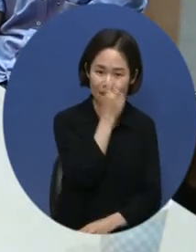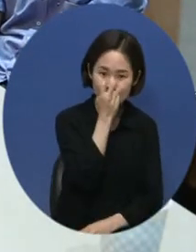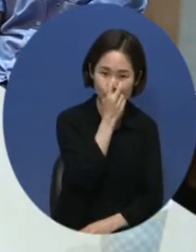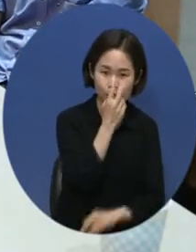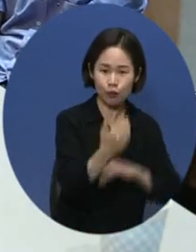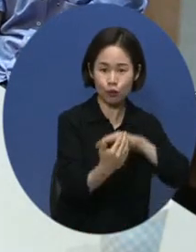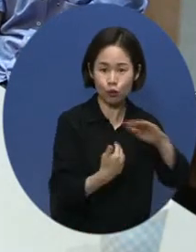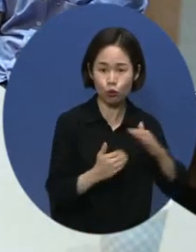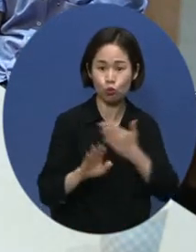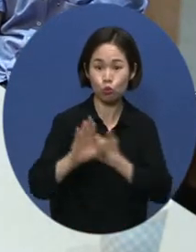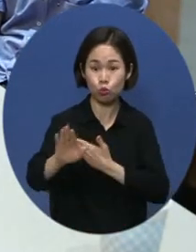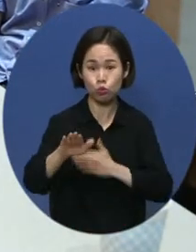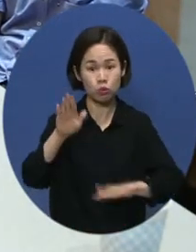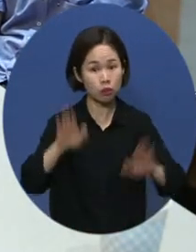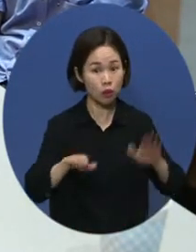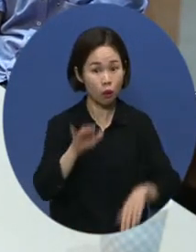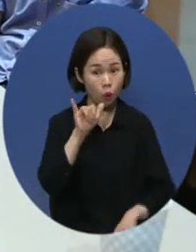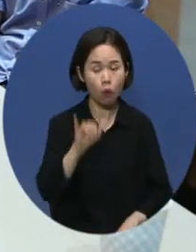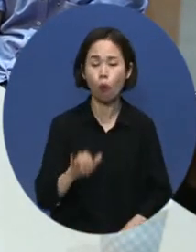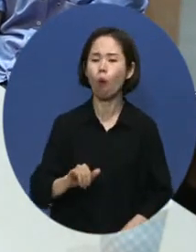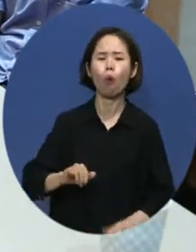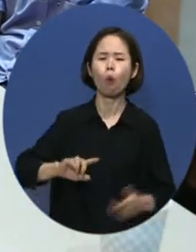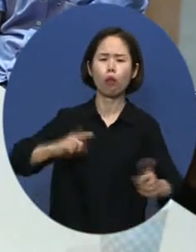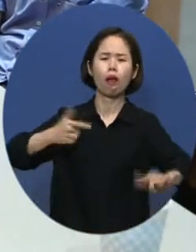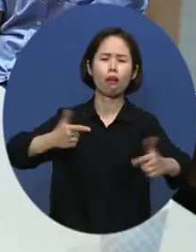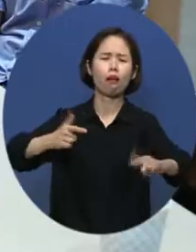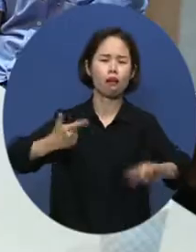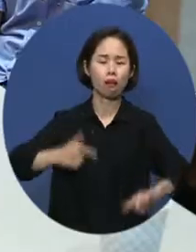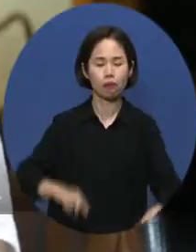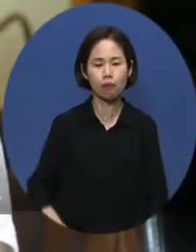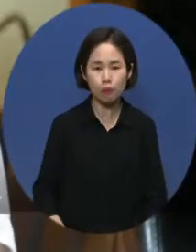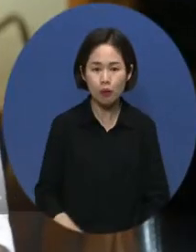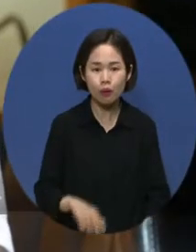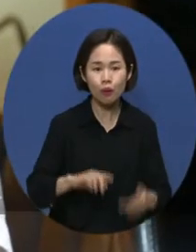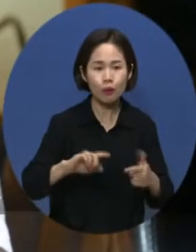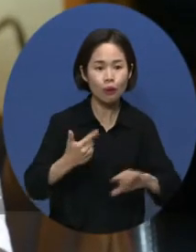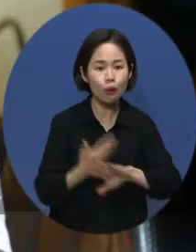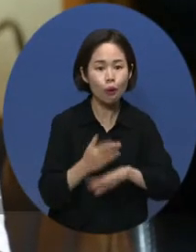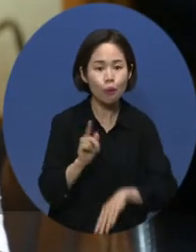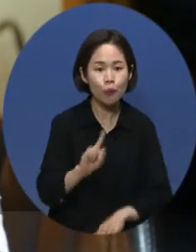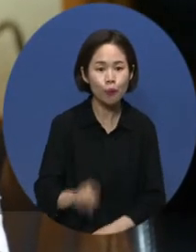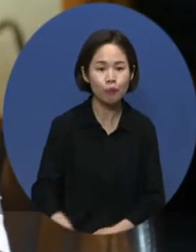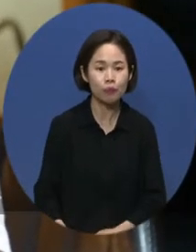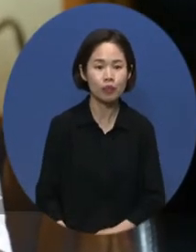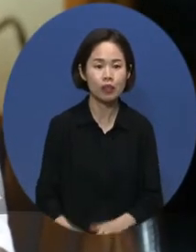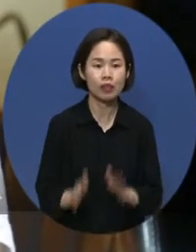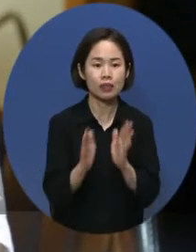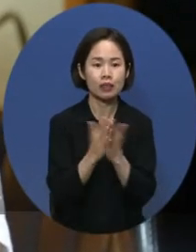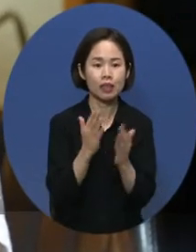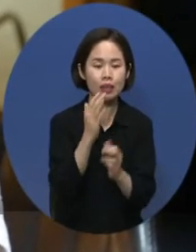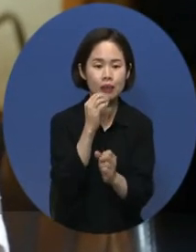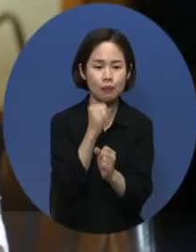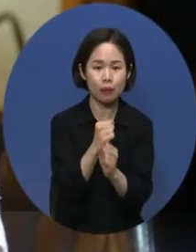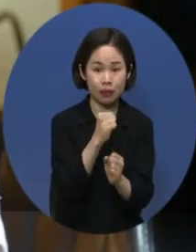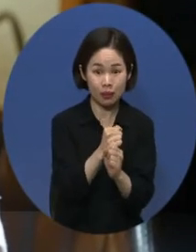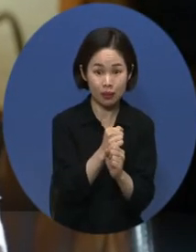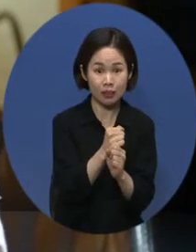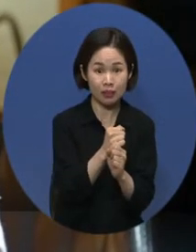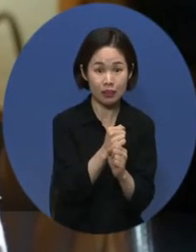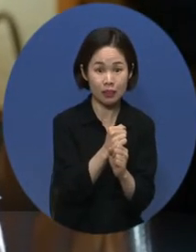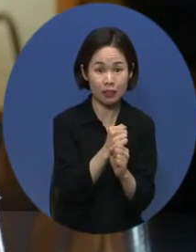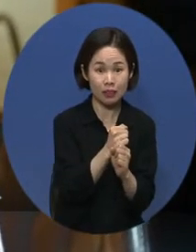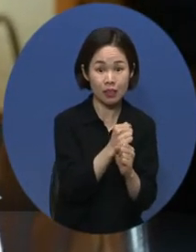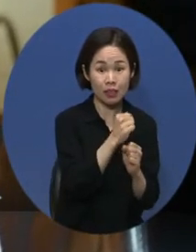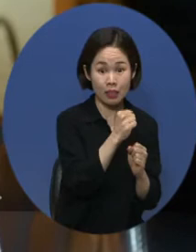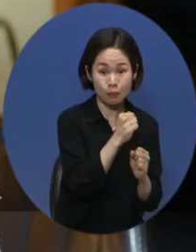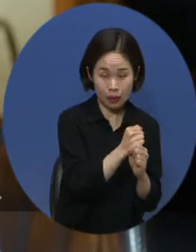많이 다른가요? 네. 많이 달라요. 어떤 점이 많이 달라요? 그 책을 만들 때랑 만든 후에 달라진 게